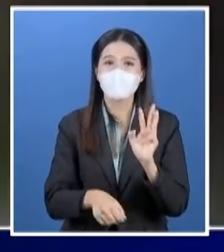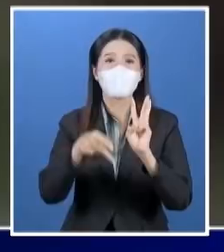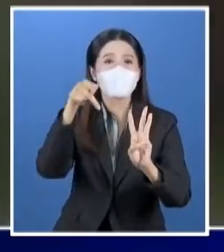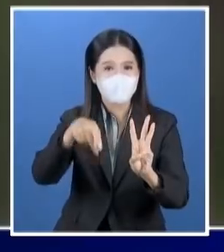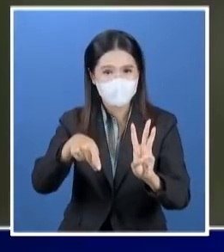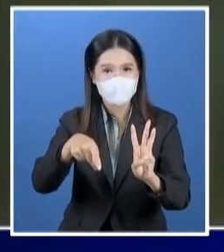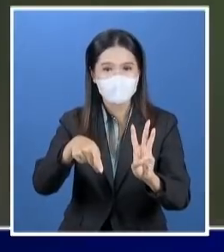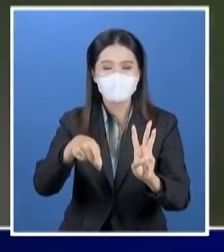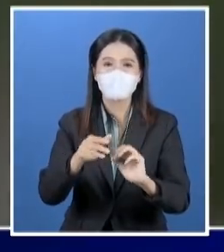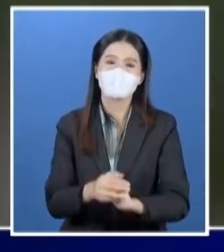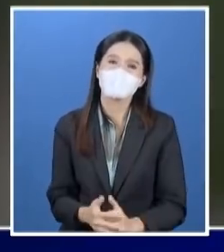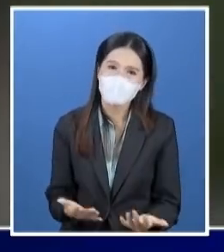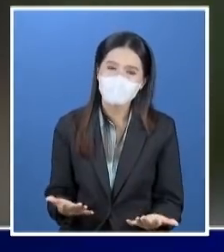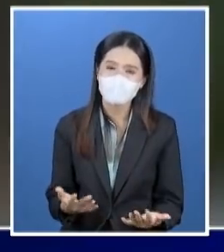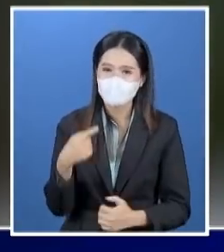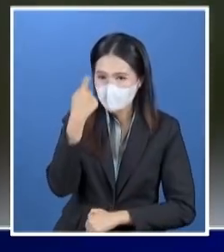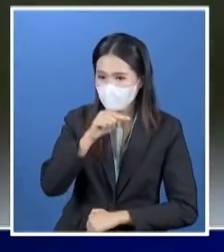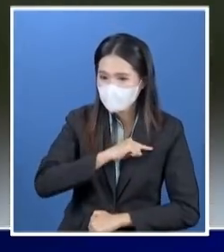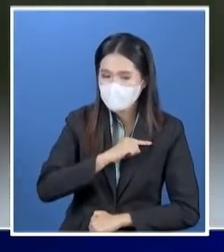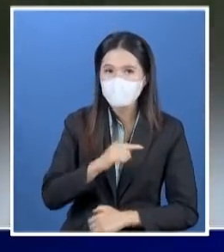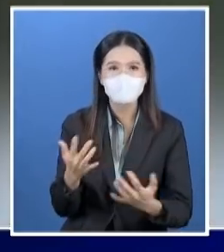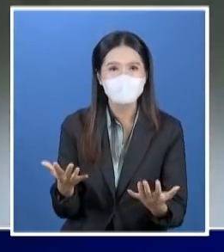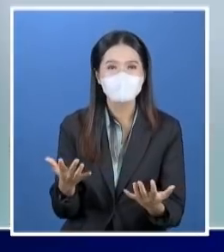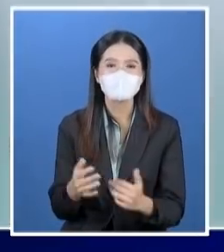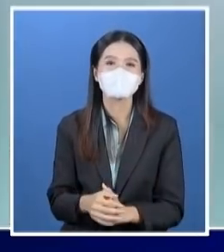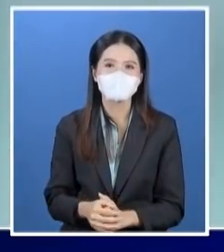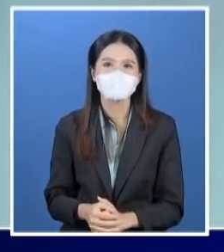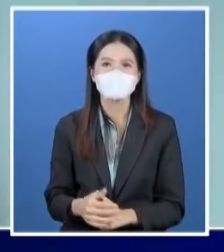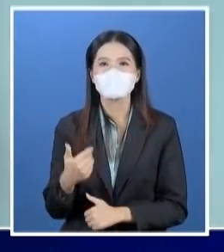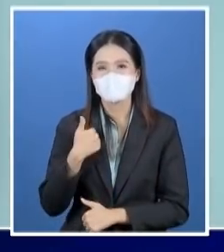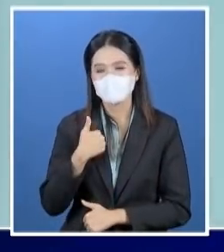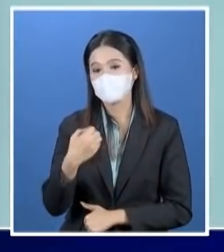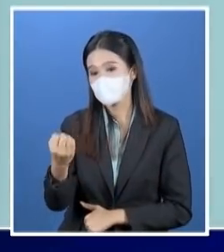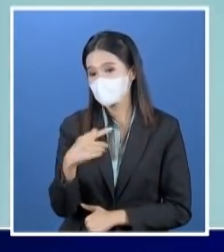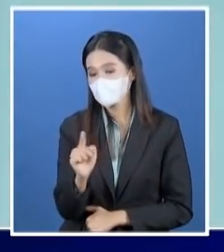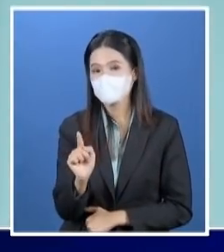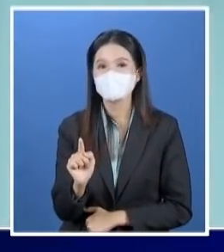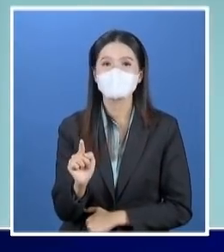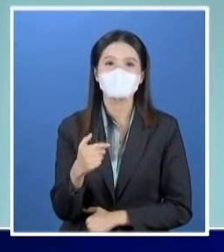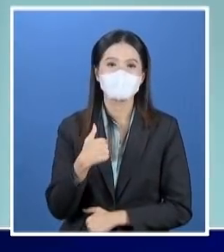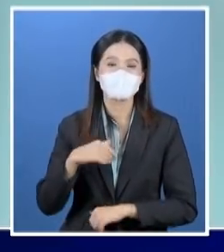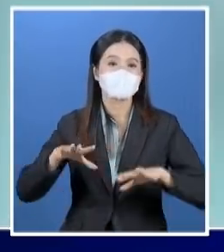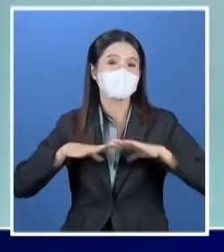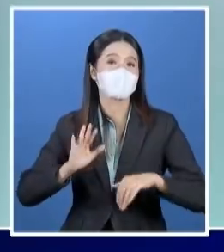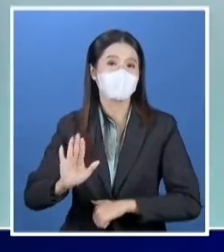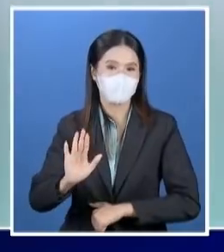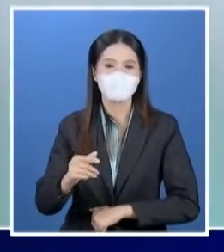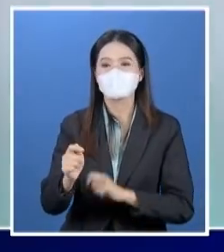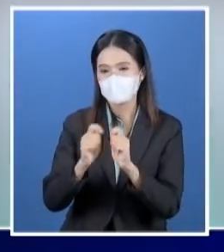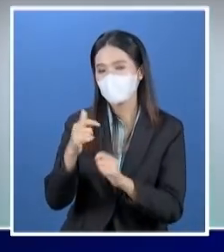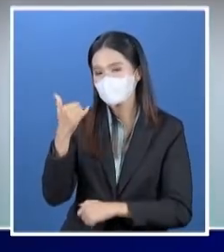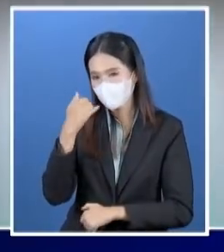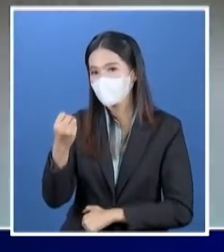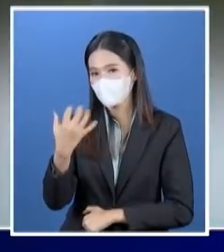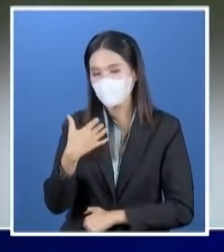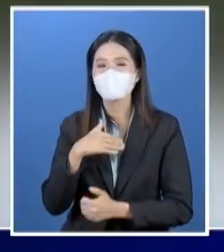6,000 เอ้าแล้วอย่างนี้ใครรับผิดชอบสุดท้ายคุณผู้ชมฮะมีรายงานบอกว่าทางด้านของรีสอร์ทเองก็ติดต่อมาแล้ว